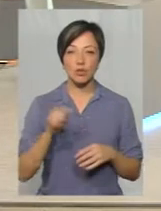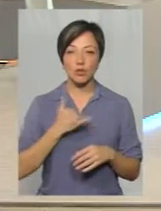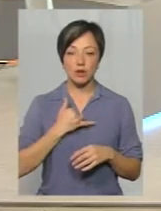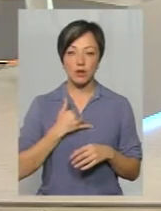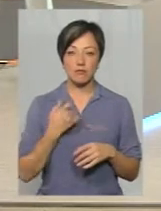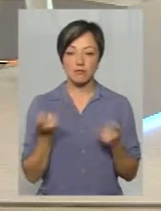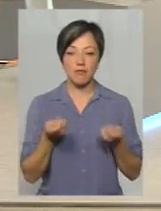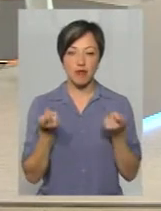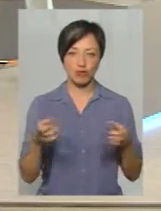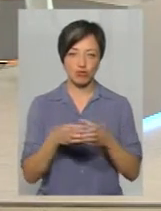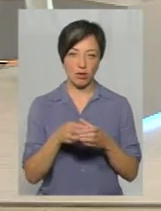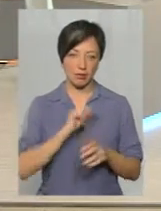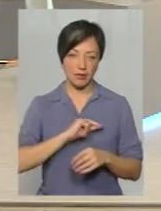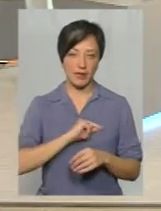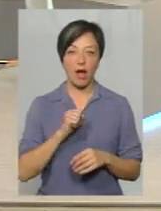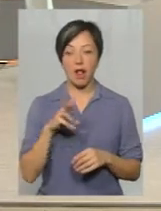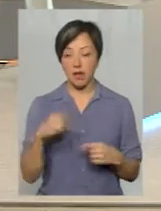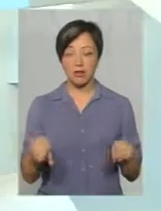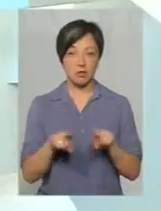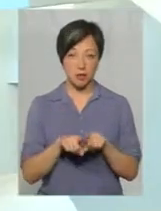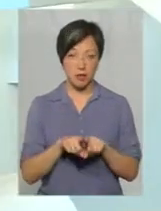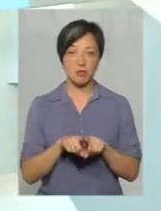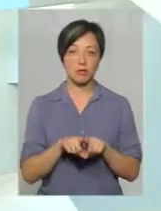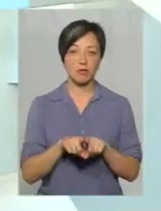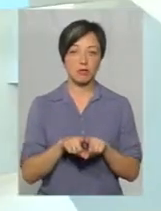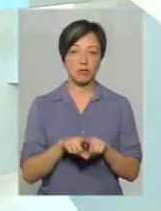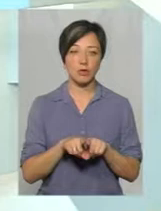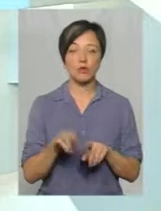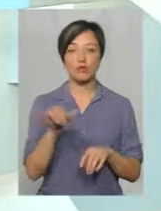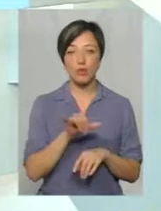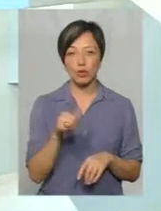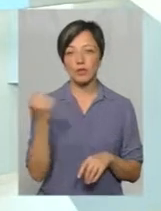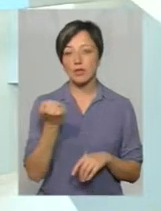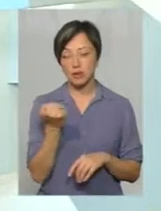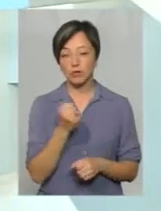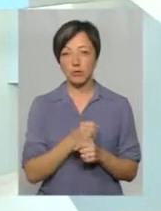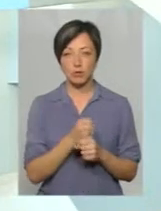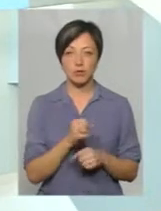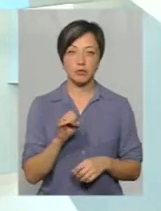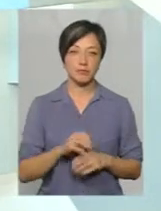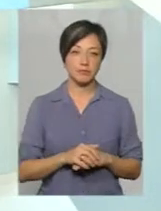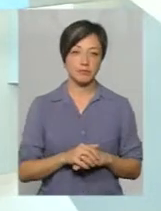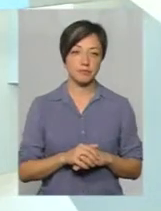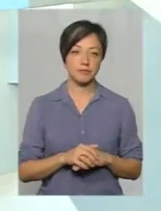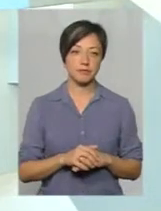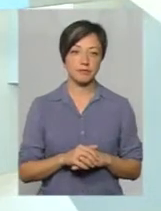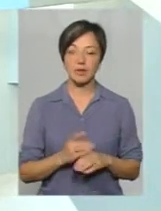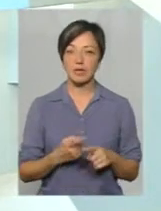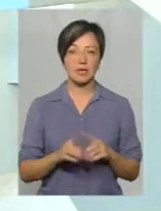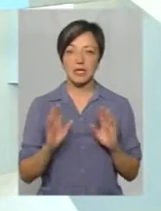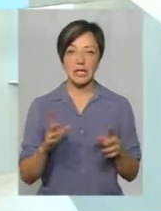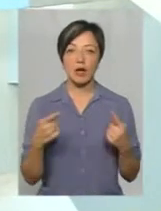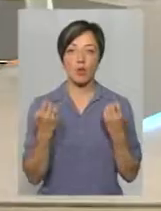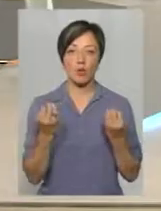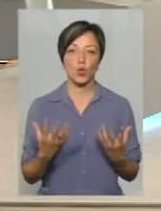дуже невеликий штат. Але ми так само відпрацьовуємо, буває, і в суботу, і в неділю. Тобто це не тільки будні